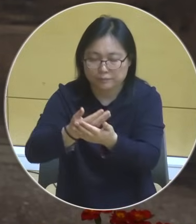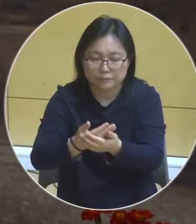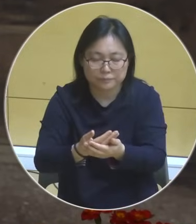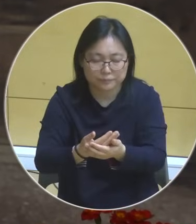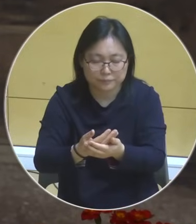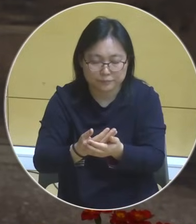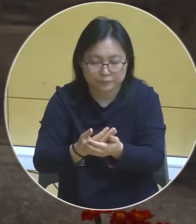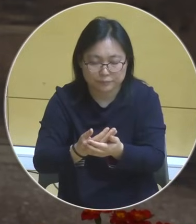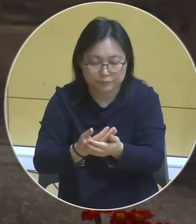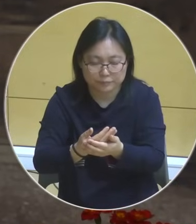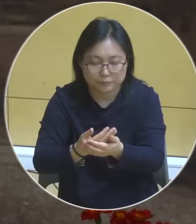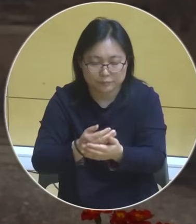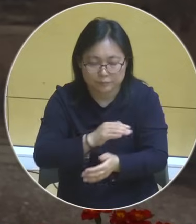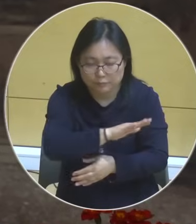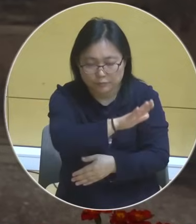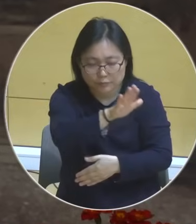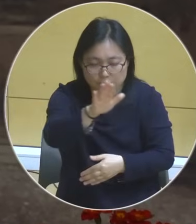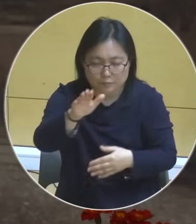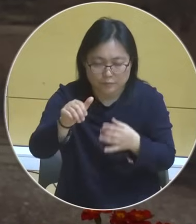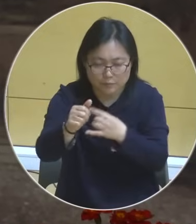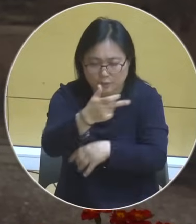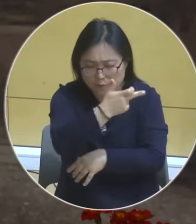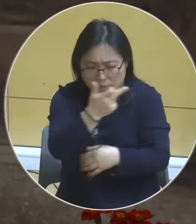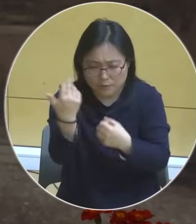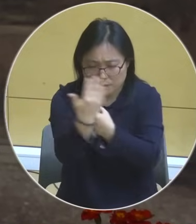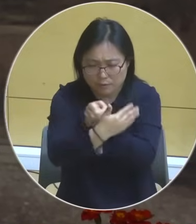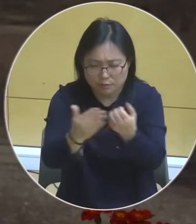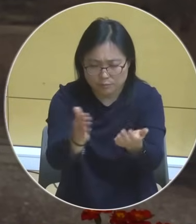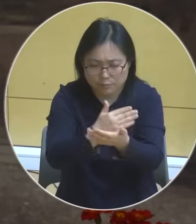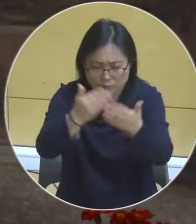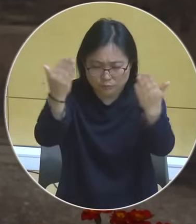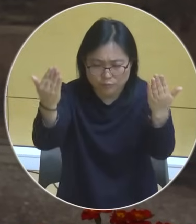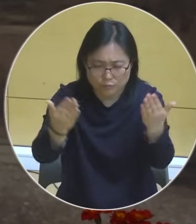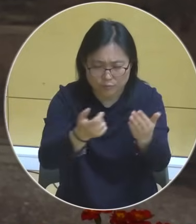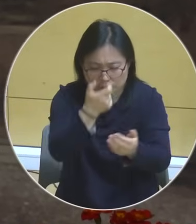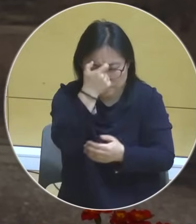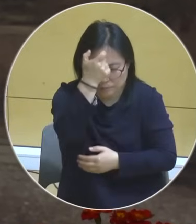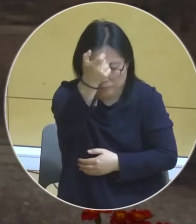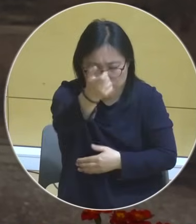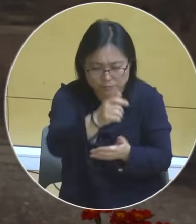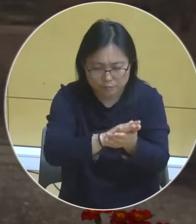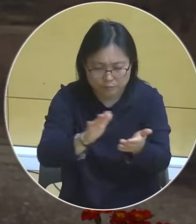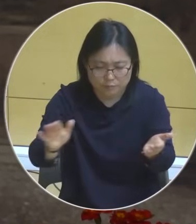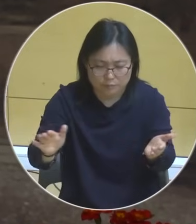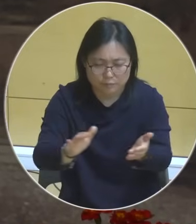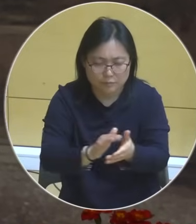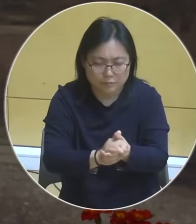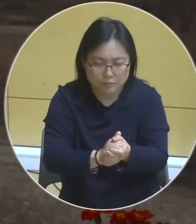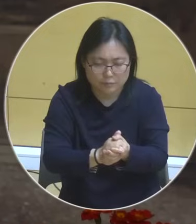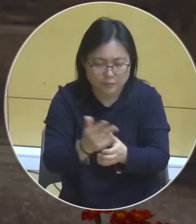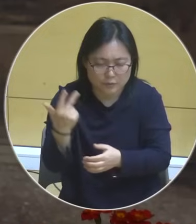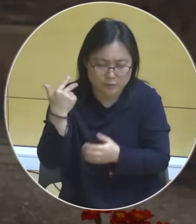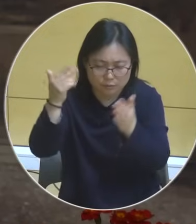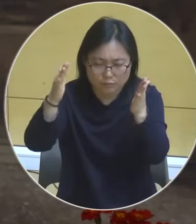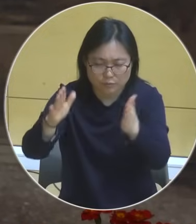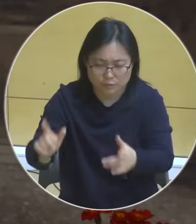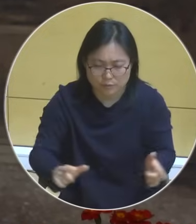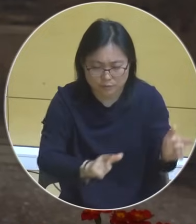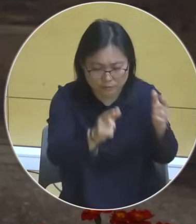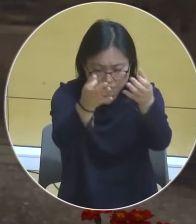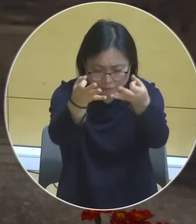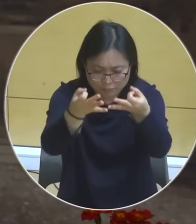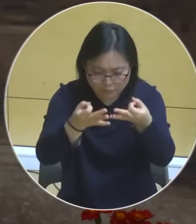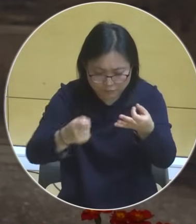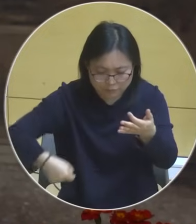주옵소서. 우리들에게는 크신 은혜로 함께하여 주옵시기를 기도드립니다. 지난 한 주간의 삶을